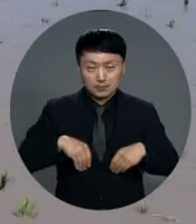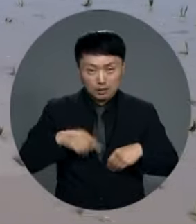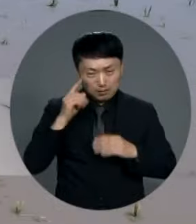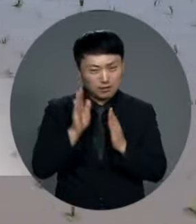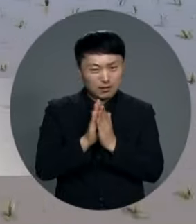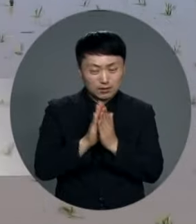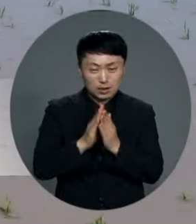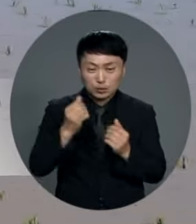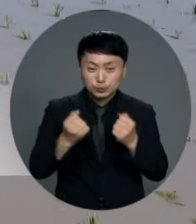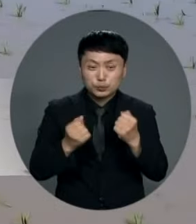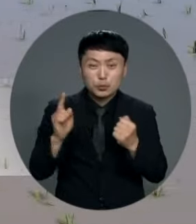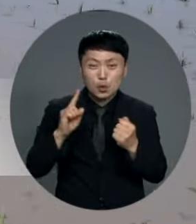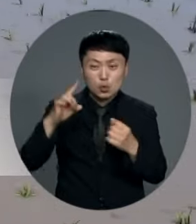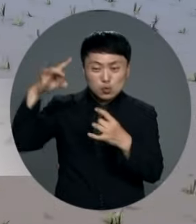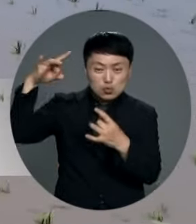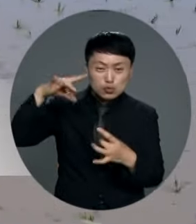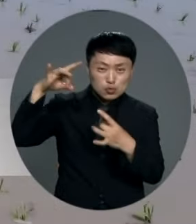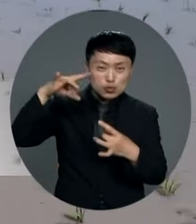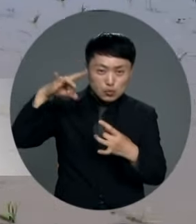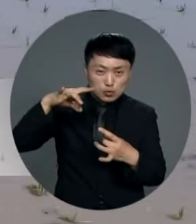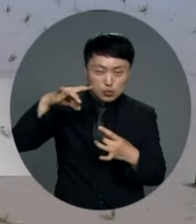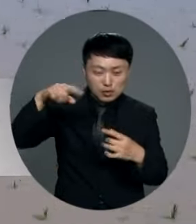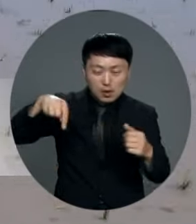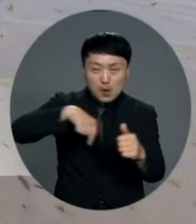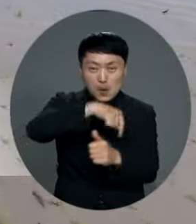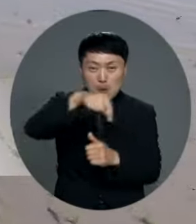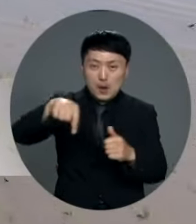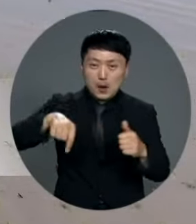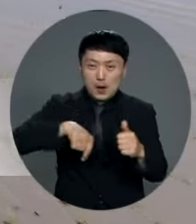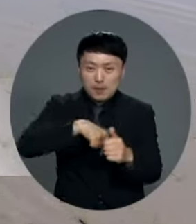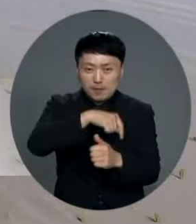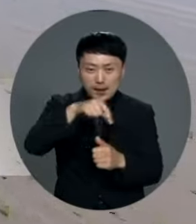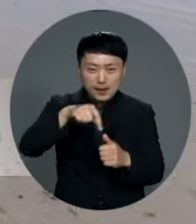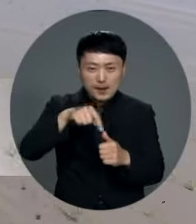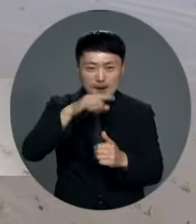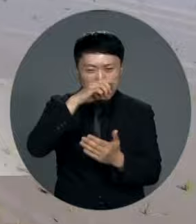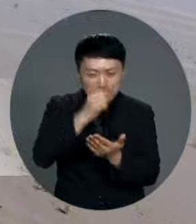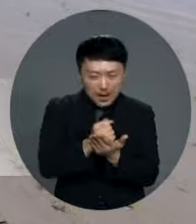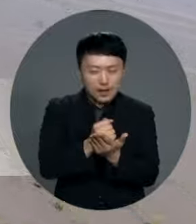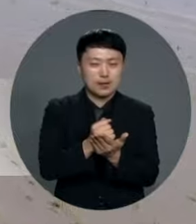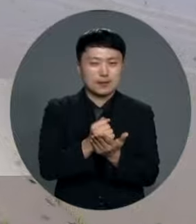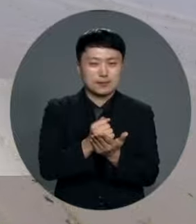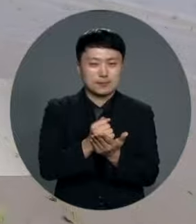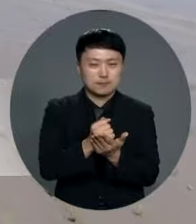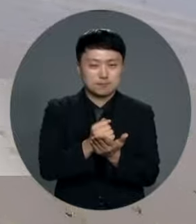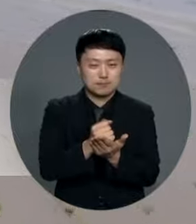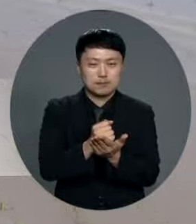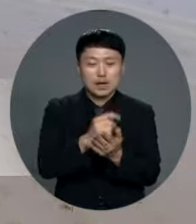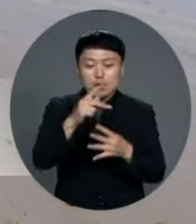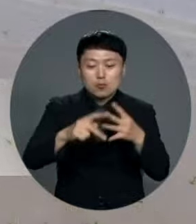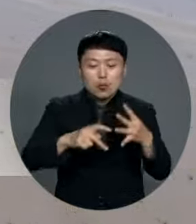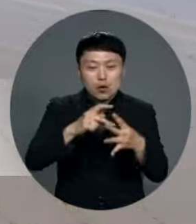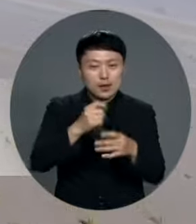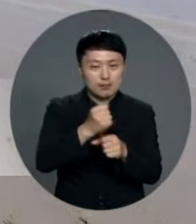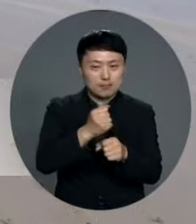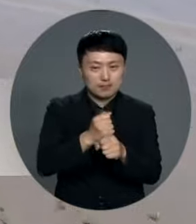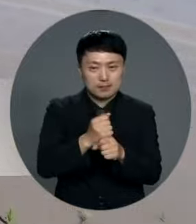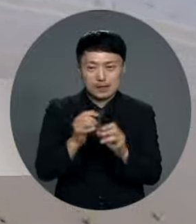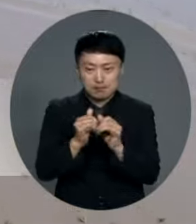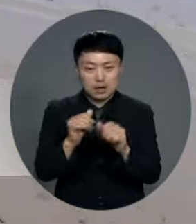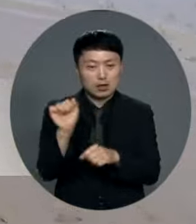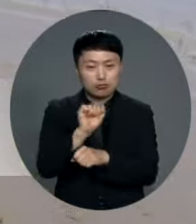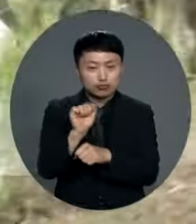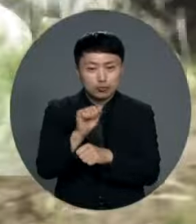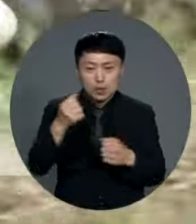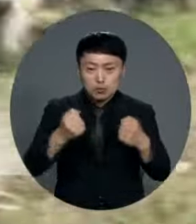키트는 위치 정보와 작업 환경을 고려해 최적의 작업 조건을 설정하기 때문에 사람이 직접